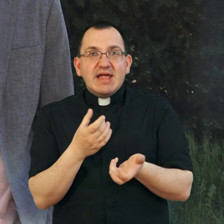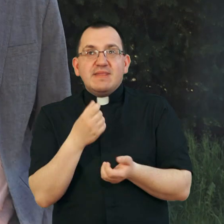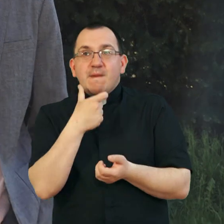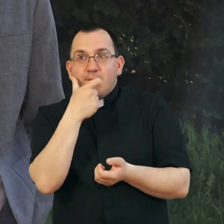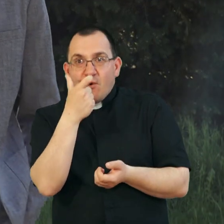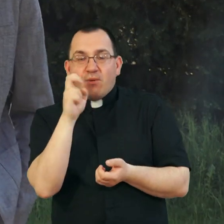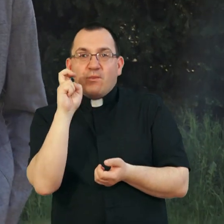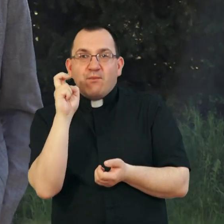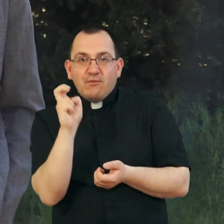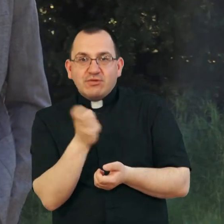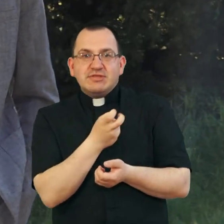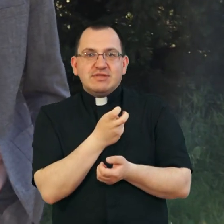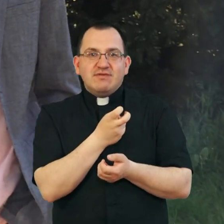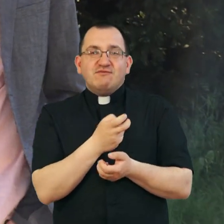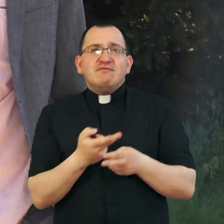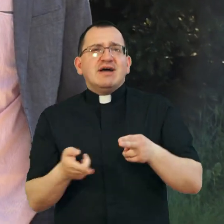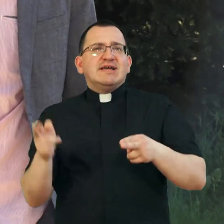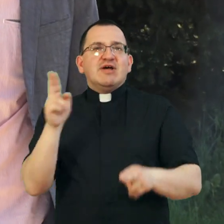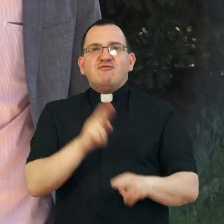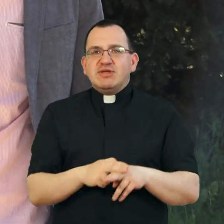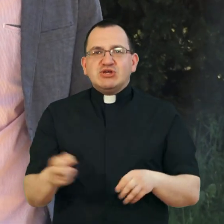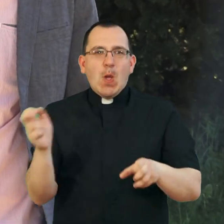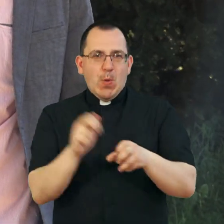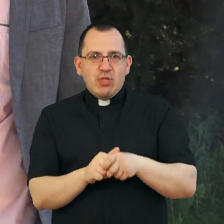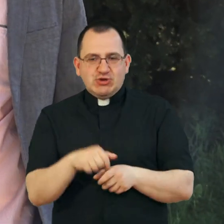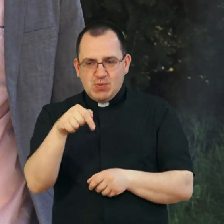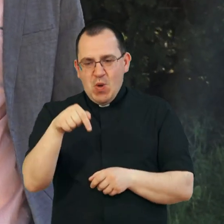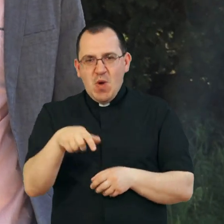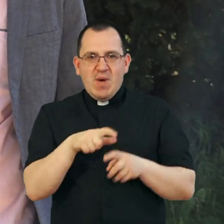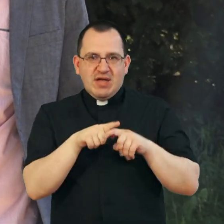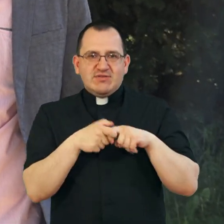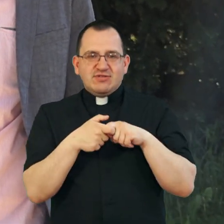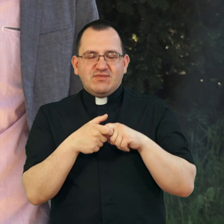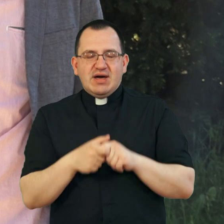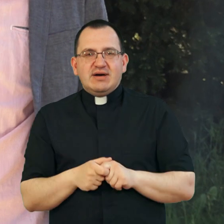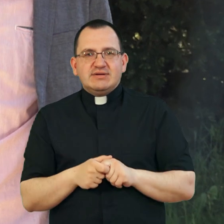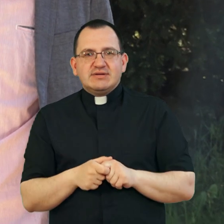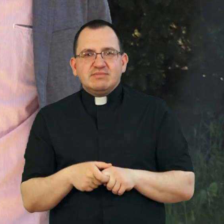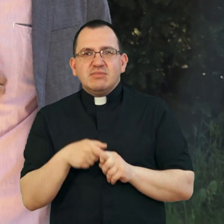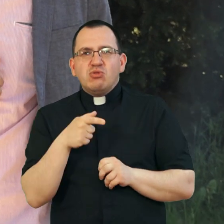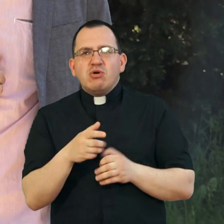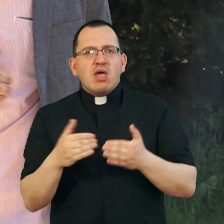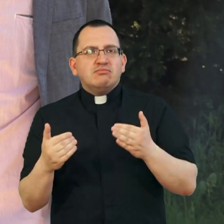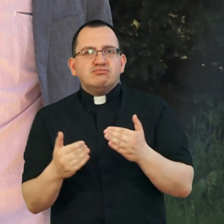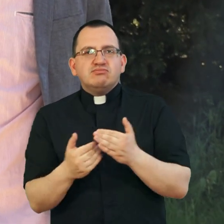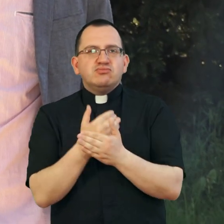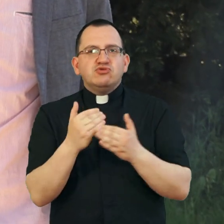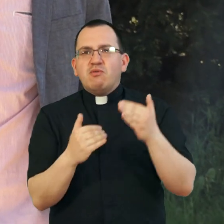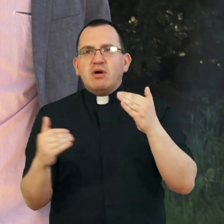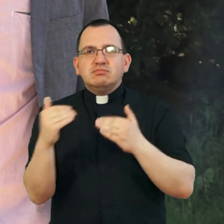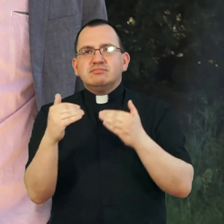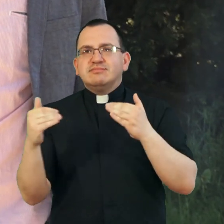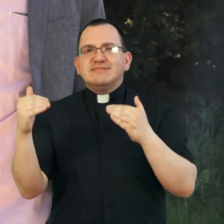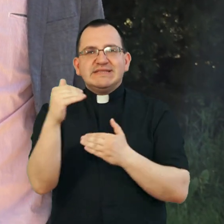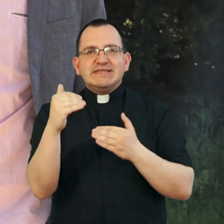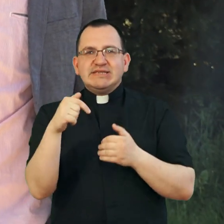poziva sve više sudjelovati ovako u društveno, biti aktivni. To je kao nova etapa u svemu